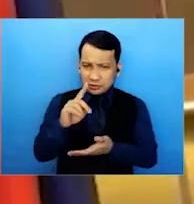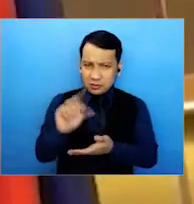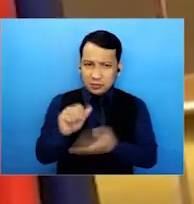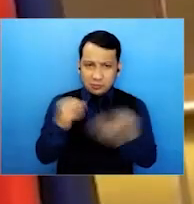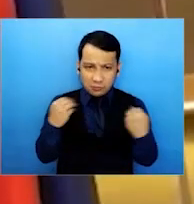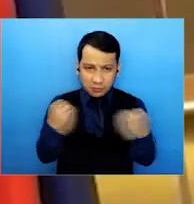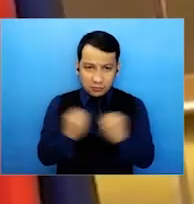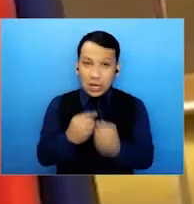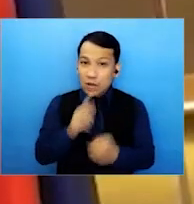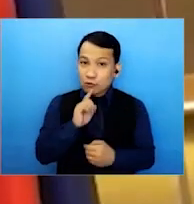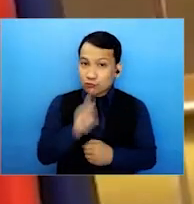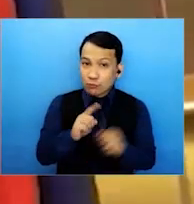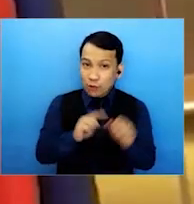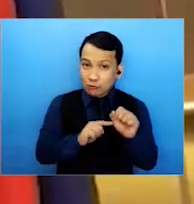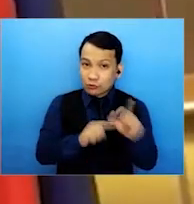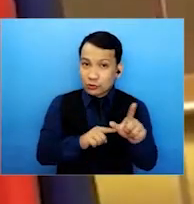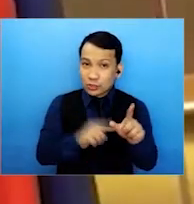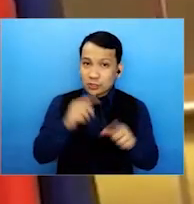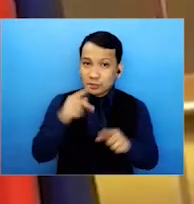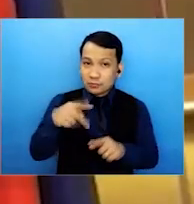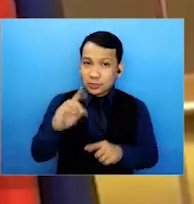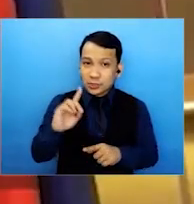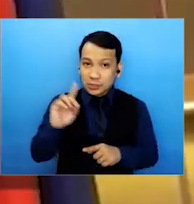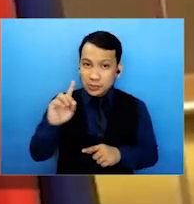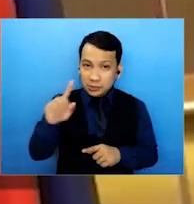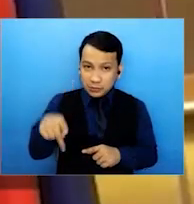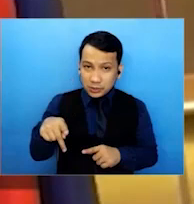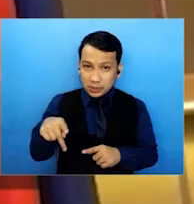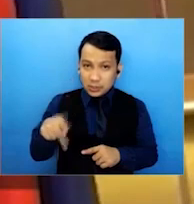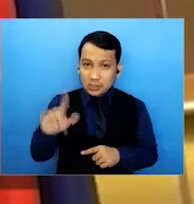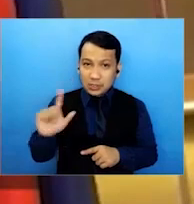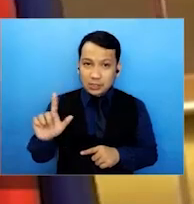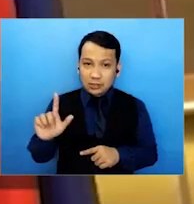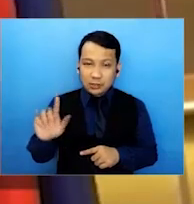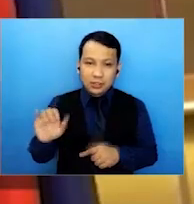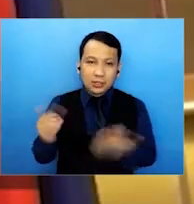totoong members ng PDP, majority ng